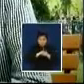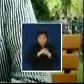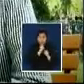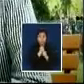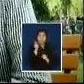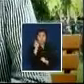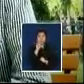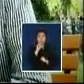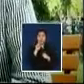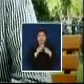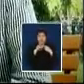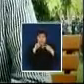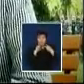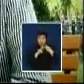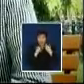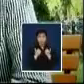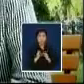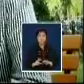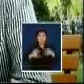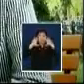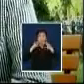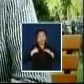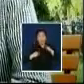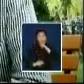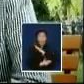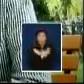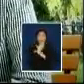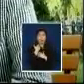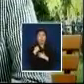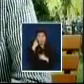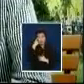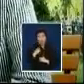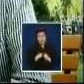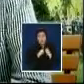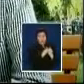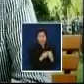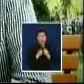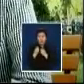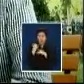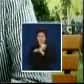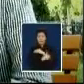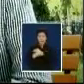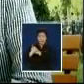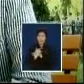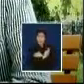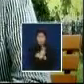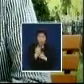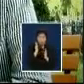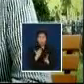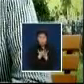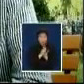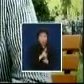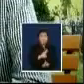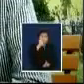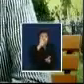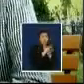และขณะเดียวกันก็ถือว่ารัฐบาลก็จะได้มีโอกาสนะมาสร้างความมั่นใจให้กับนักลงทุนด้วยเพราะบางครั้งในยาม